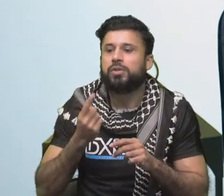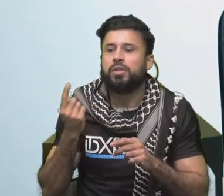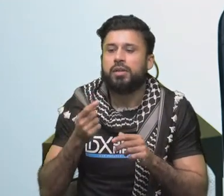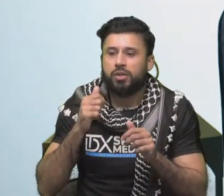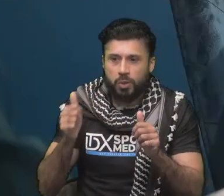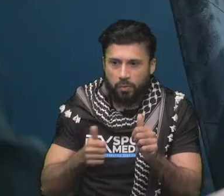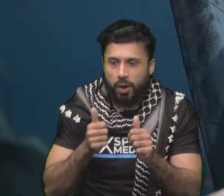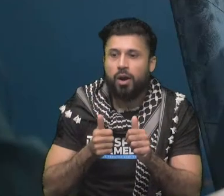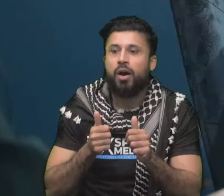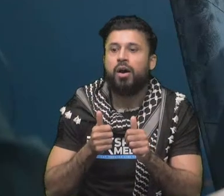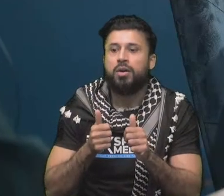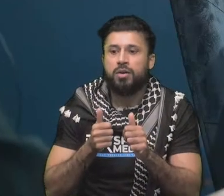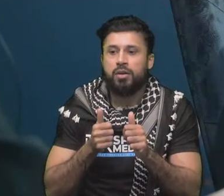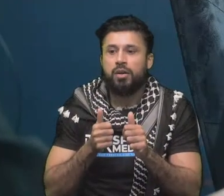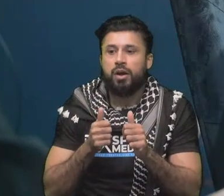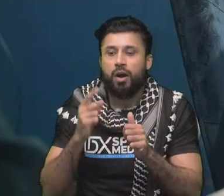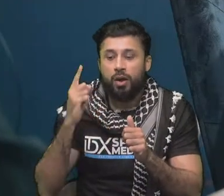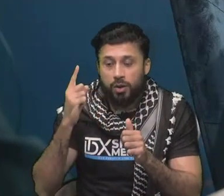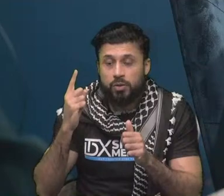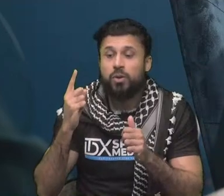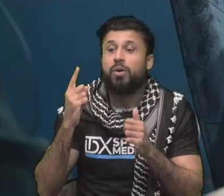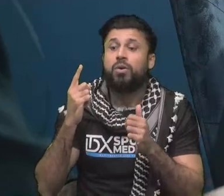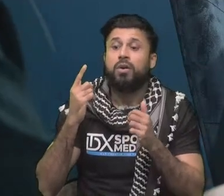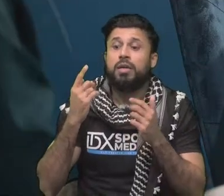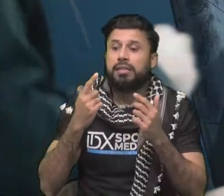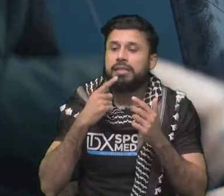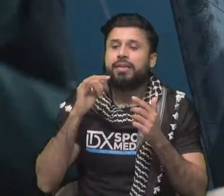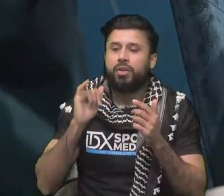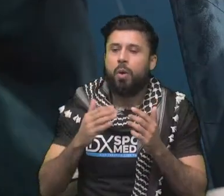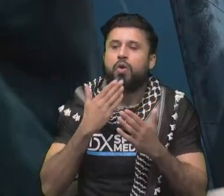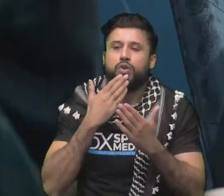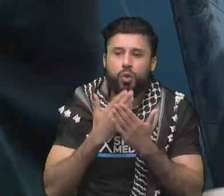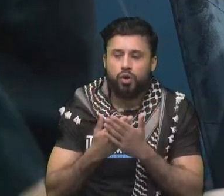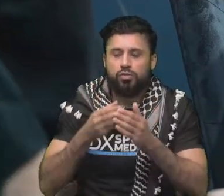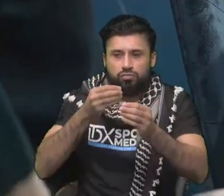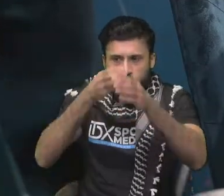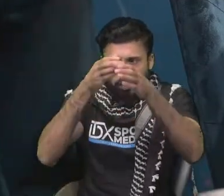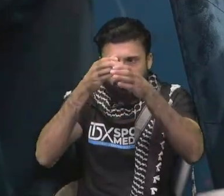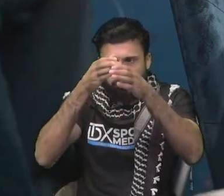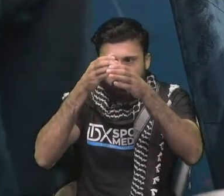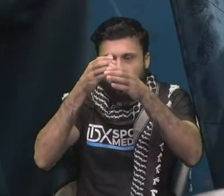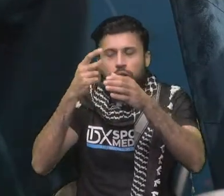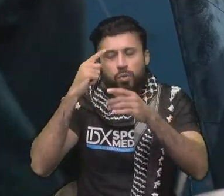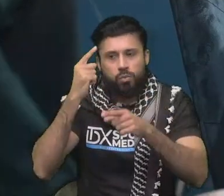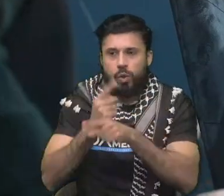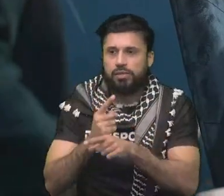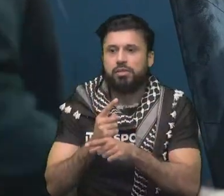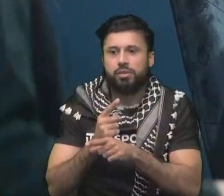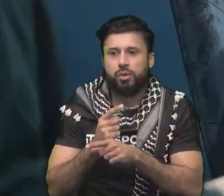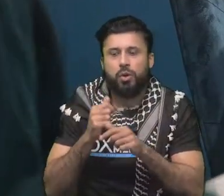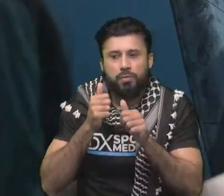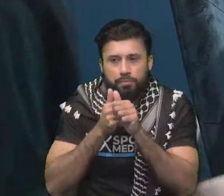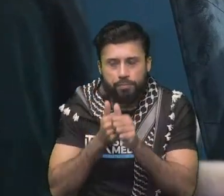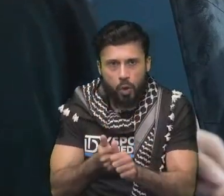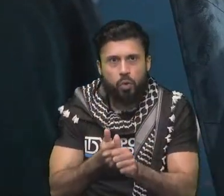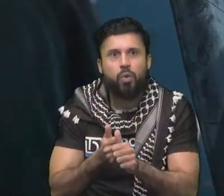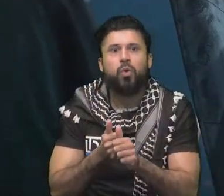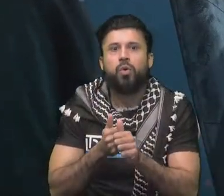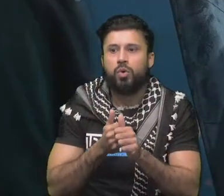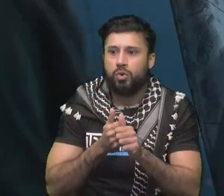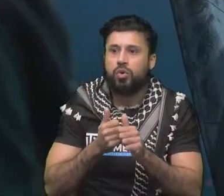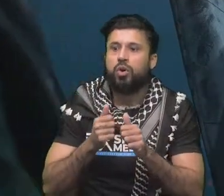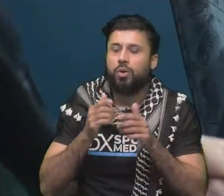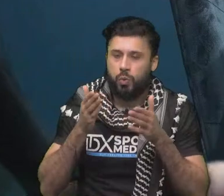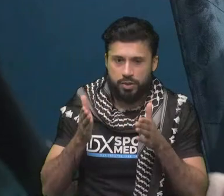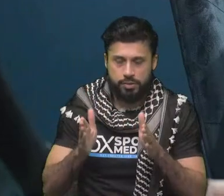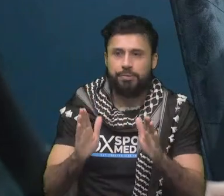بِهَوْلَاءَ الْمَشَايِخِ وَالصَّالِحِينَ. Like one of those delusional moments is people, they defer their sins to their scholars and their shuyukh